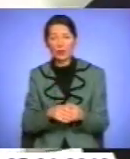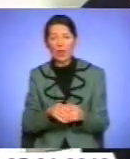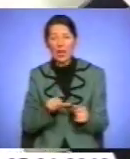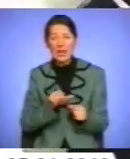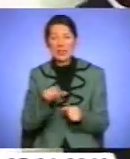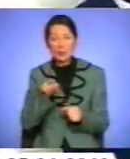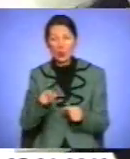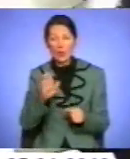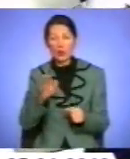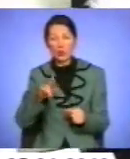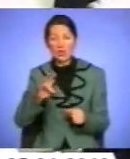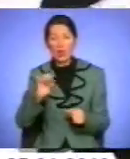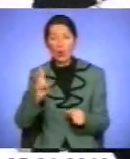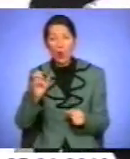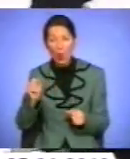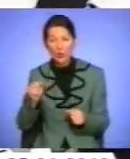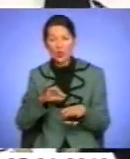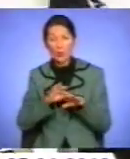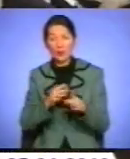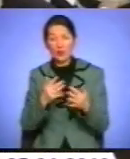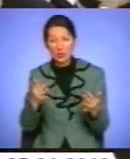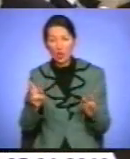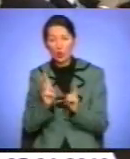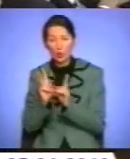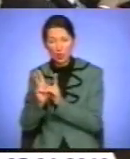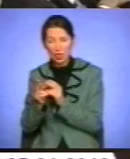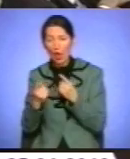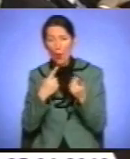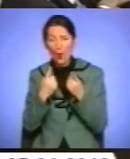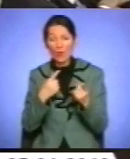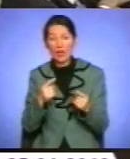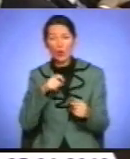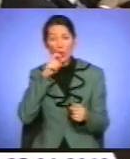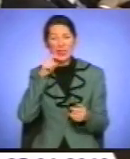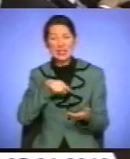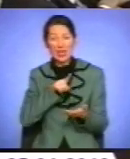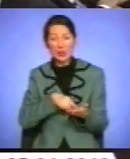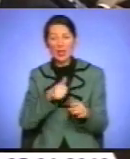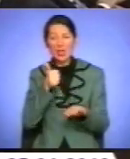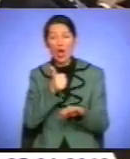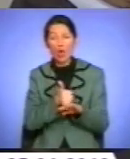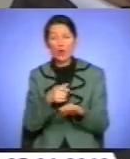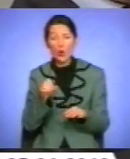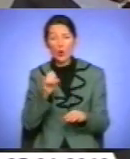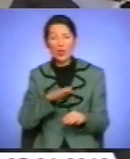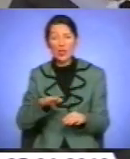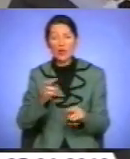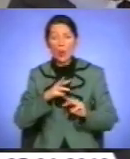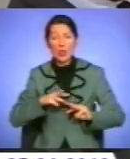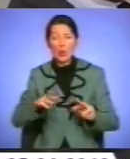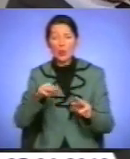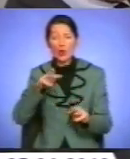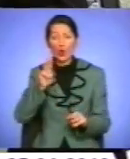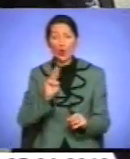того, Віктор Янукович у Давосі провів ще низку зустрічей. Зокрема, обговорив українське питання з головою Європарламенту Мартіном Шульцем та